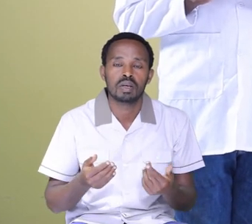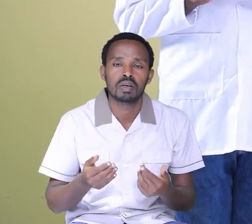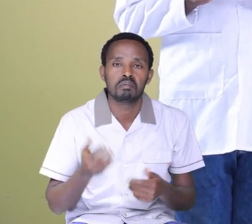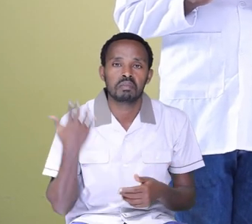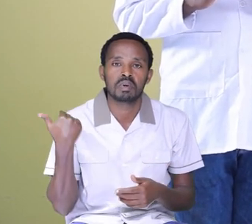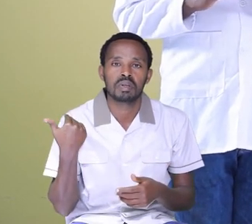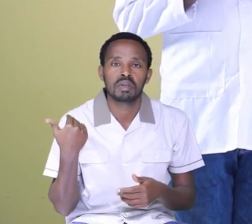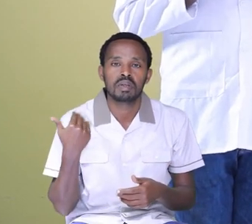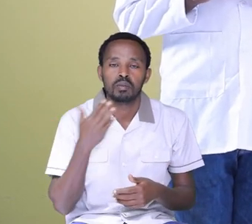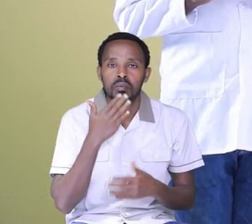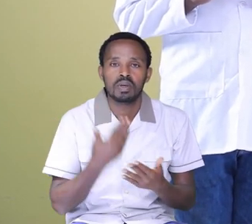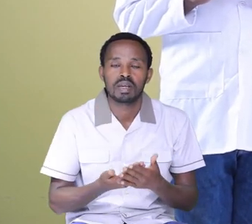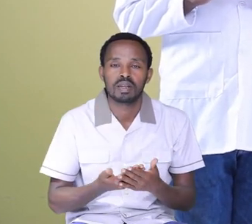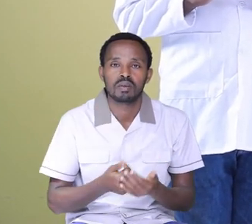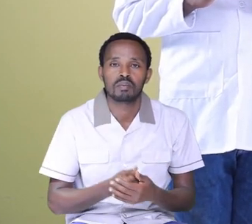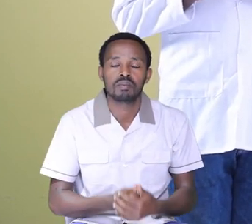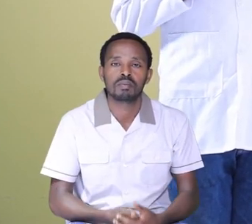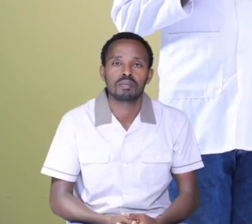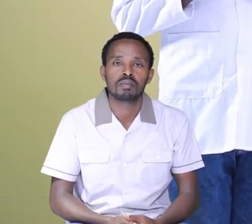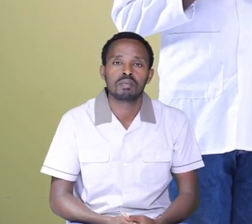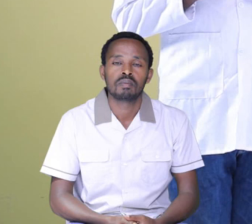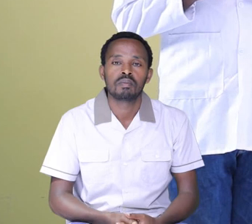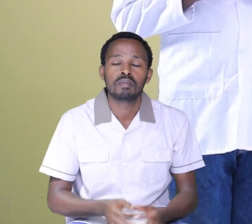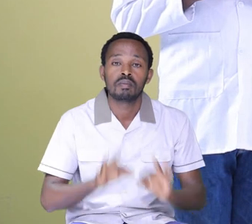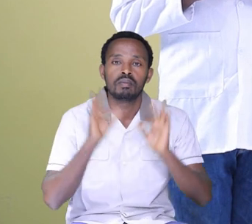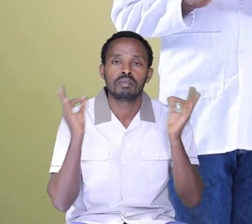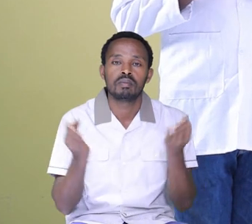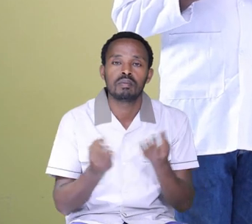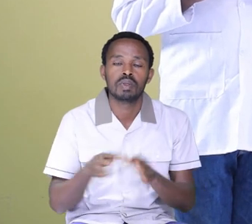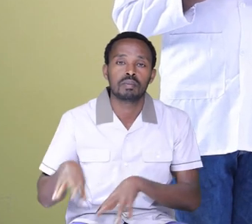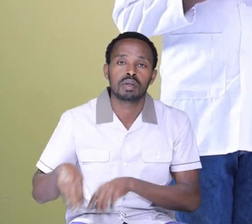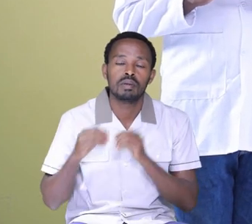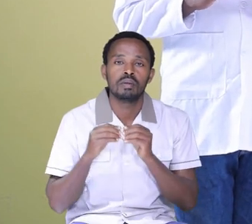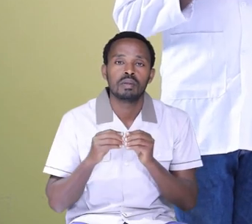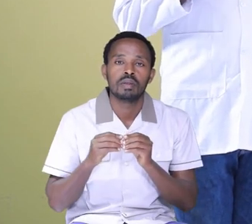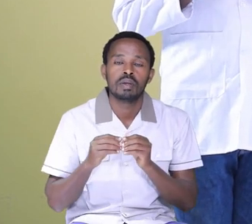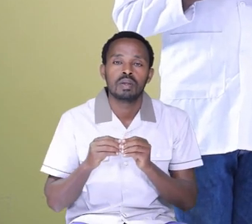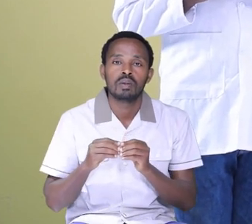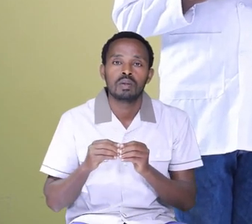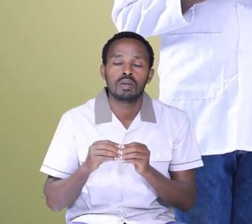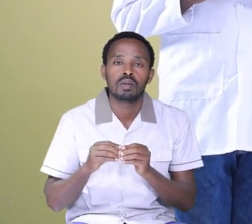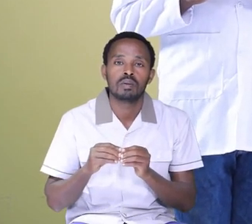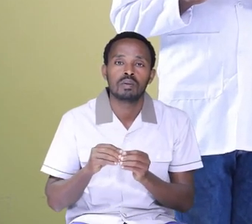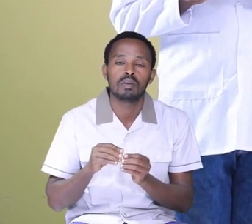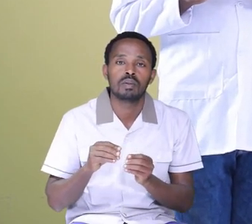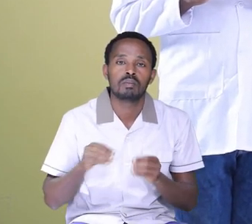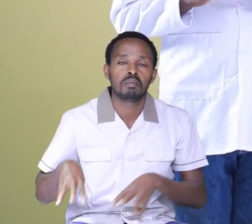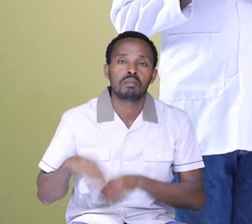tolaa? Baay'ee gaariidha. Maatiin barattootaa, barattoota keessan, hordofaa jirtu?